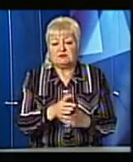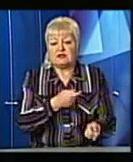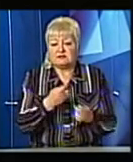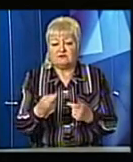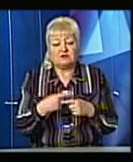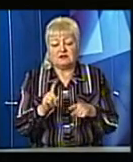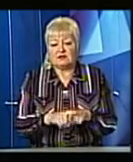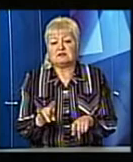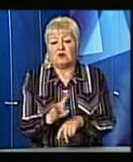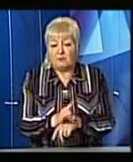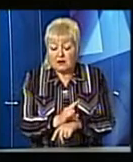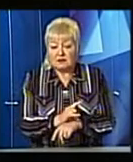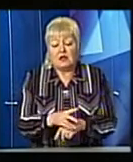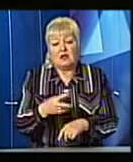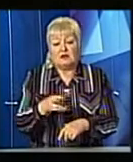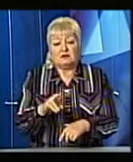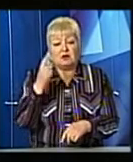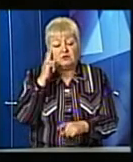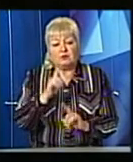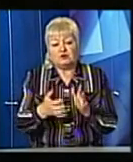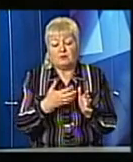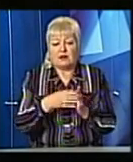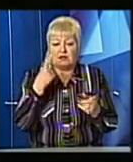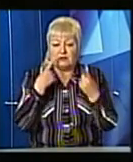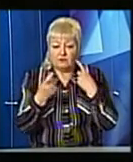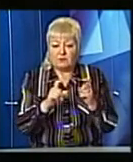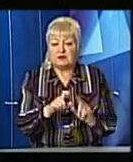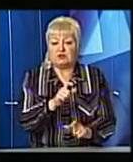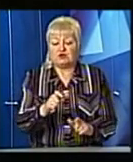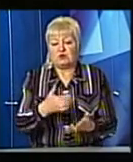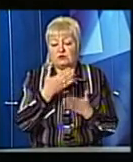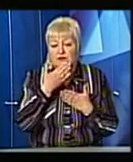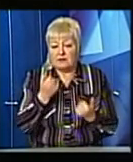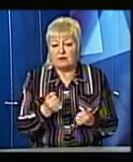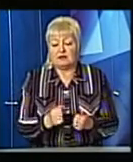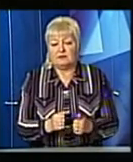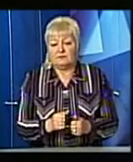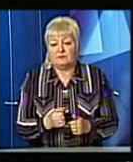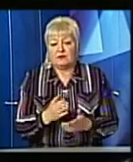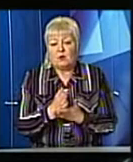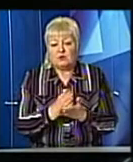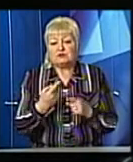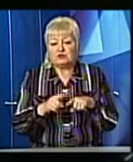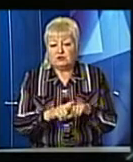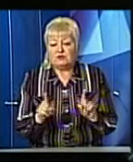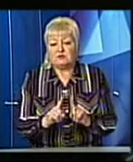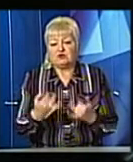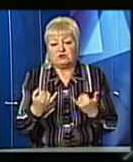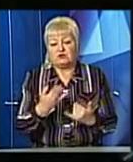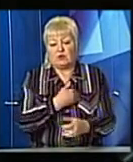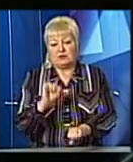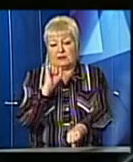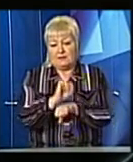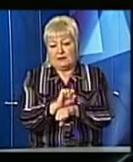відповідає дійсності. І, власне, я думаю, що брак інформації, яку люди не мали, власне, послужило тим, що сьогодні от вони хотіли перекривати